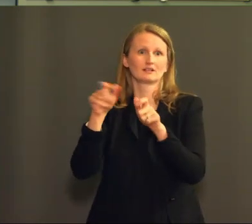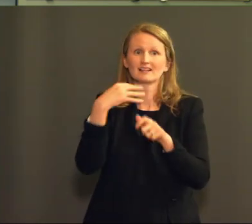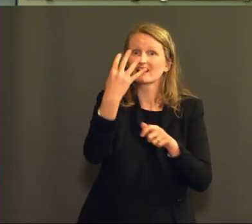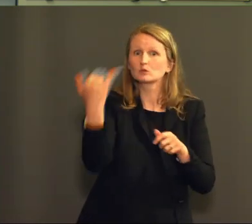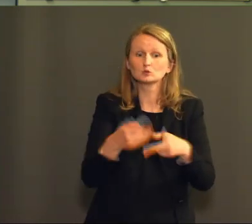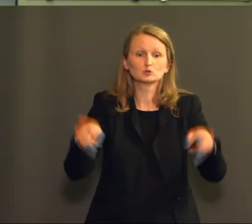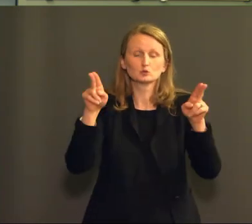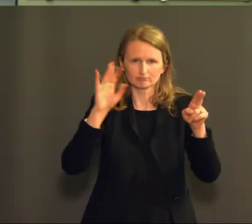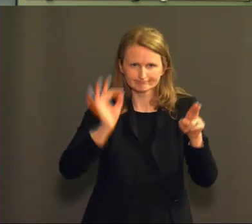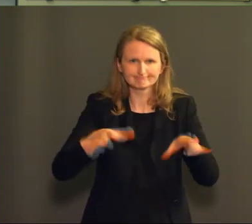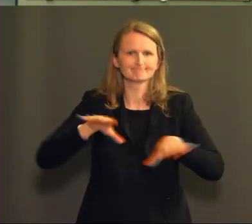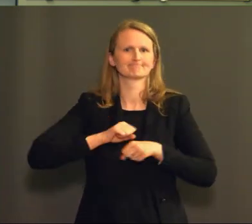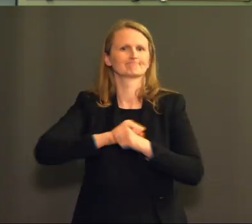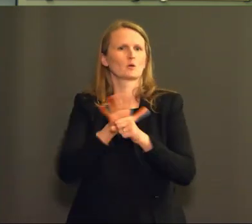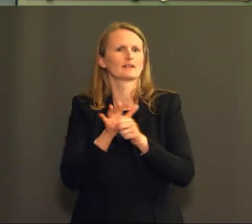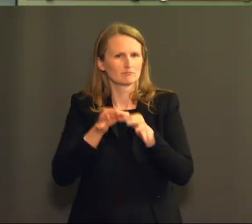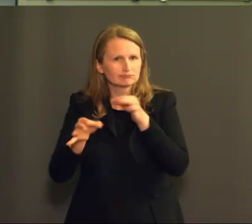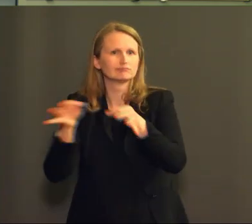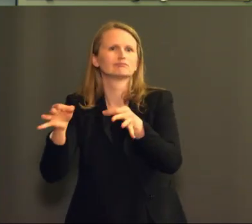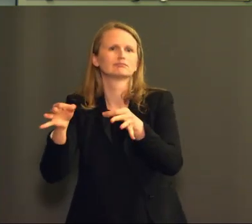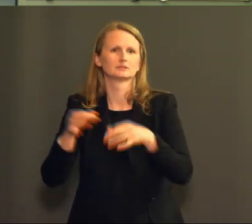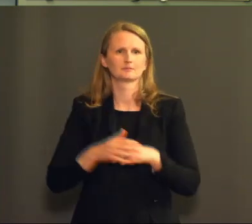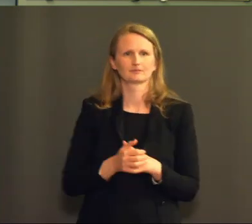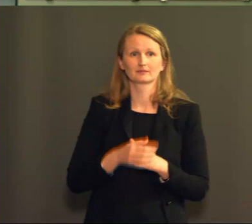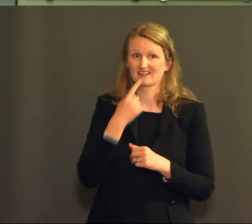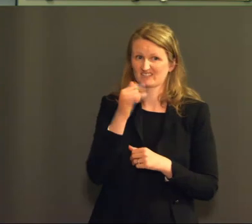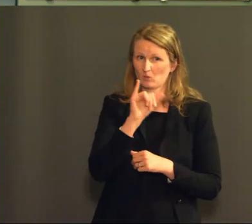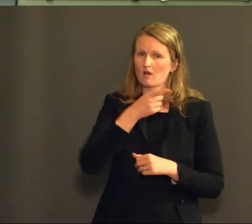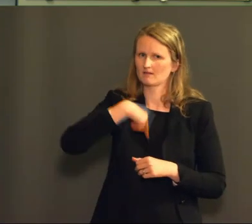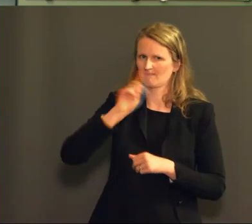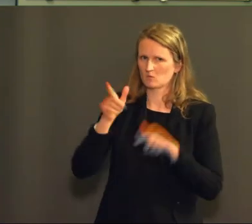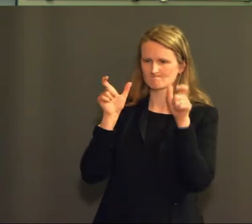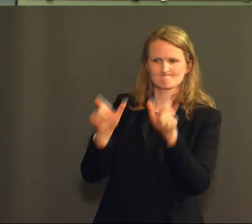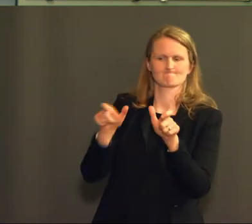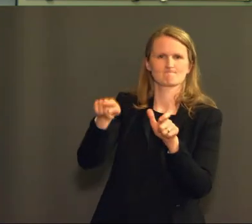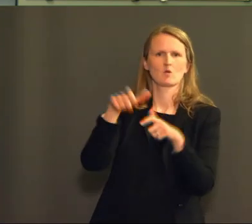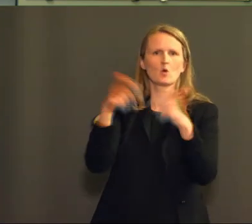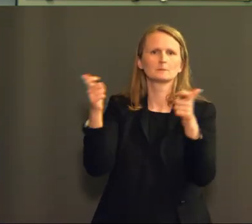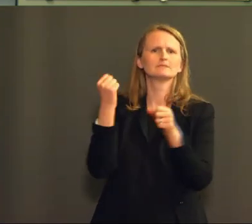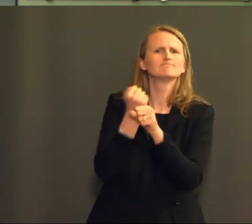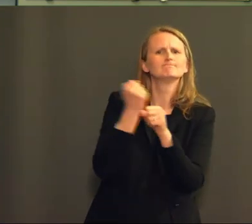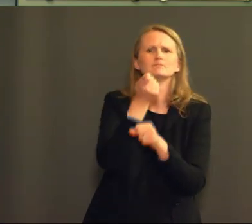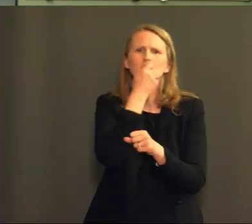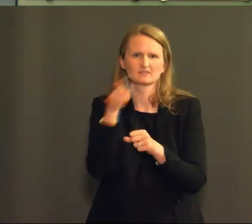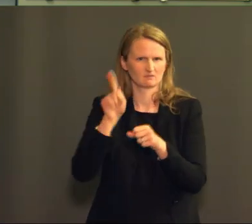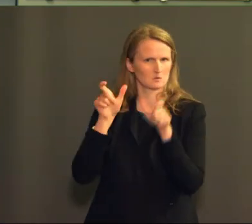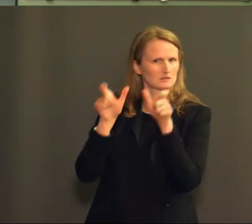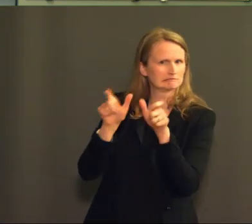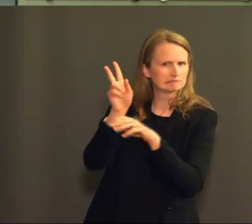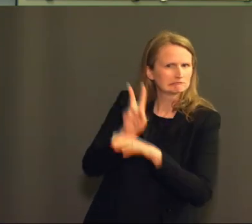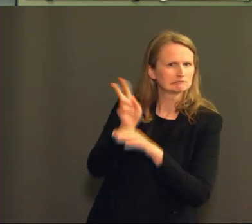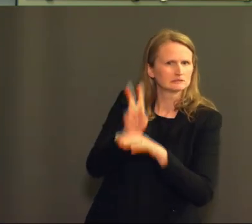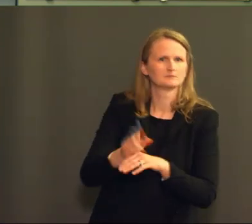attention particulière. Une attention constante est également portée aux travailleurs de certains secteurs